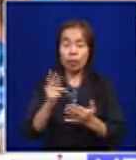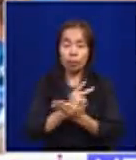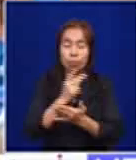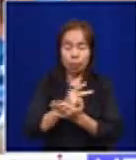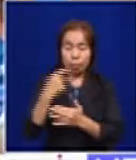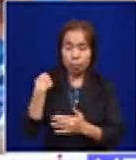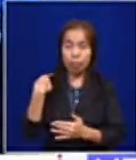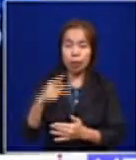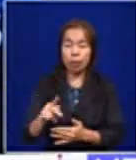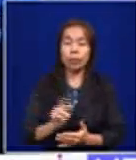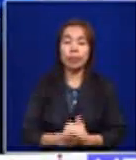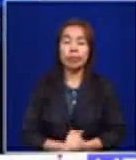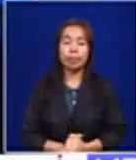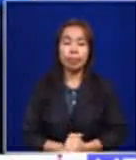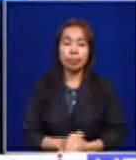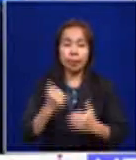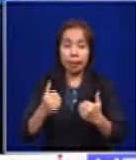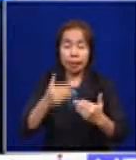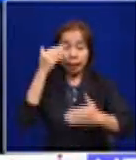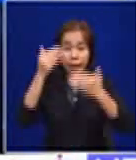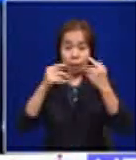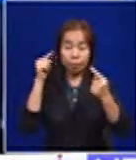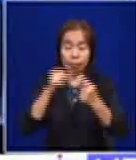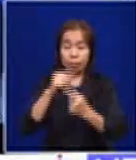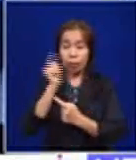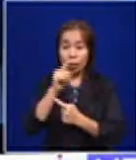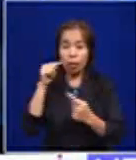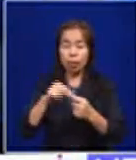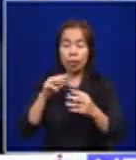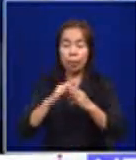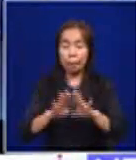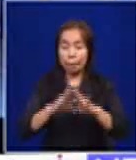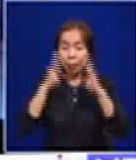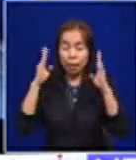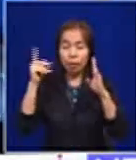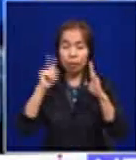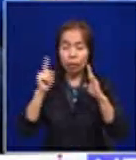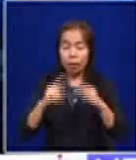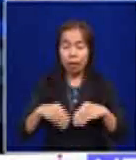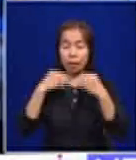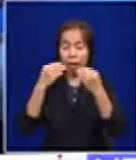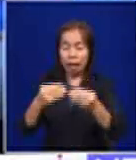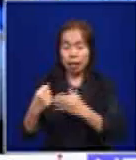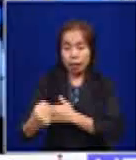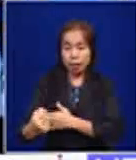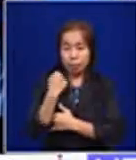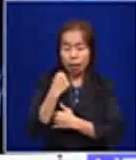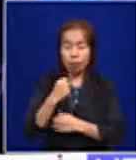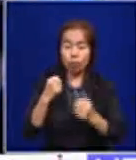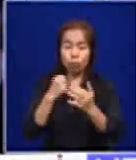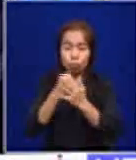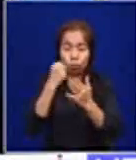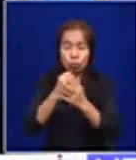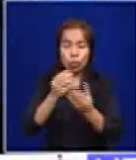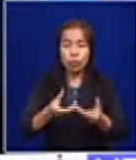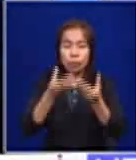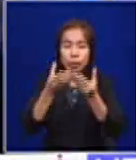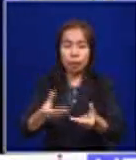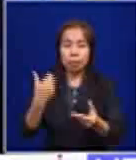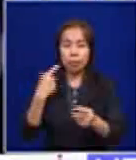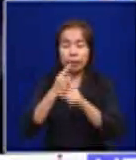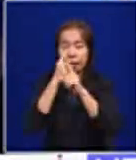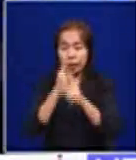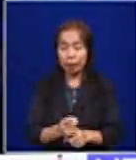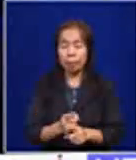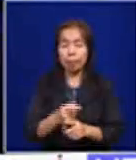ย่างดีเลยครับ กิจกรรมประกอบด้วยการเปิดงานโครงการเพิ่มความเข้มแข็งของเศรษฐกิจฐานรากตามแนว